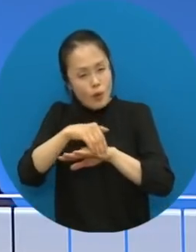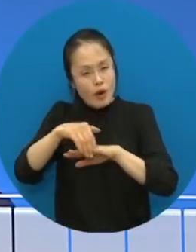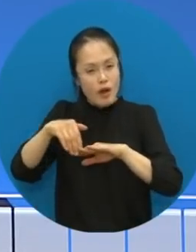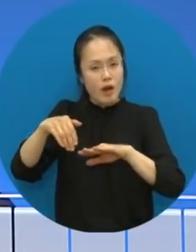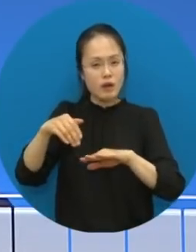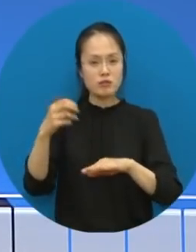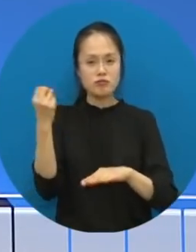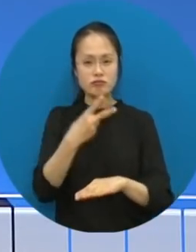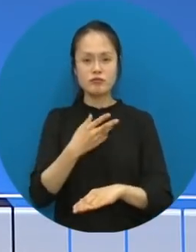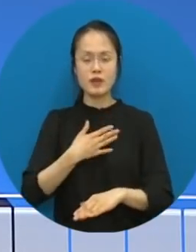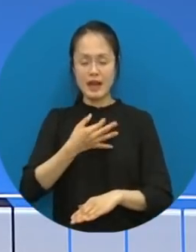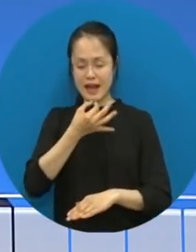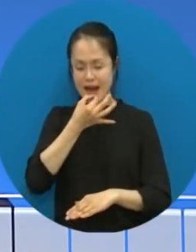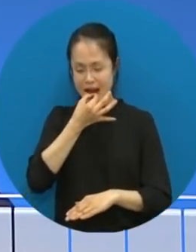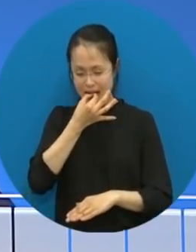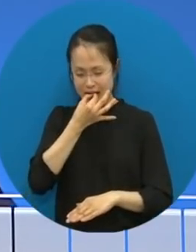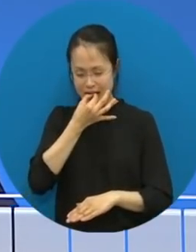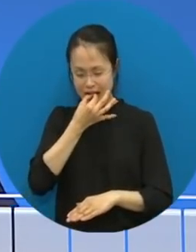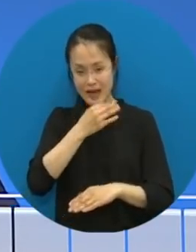욕심도